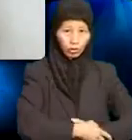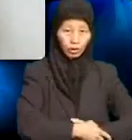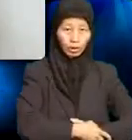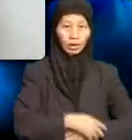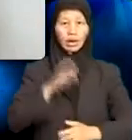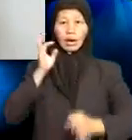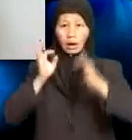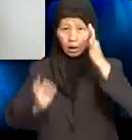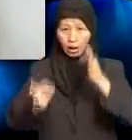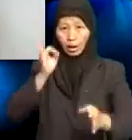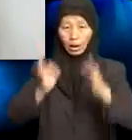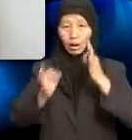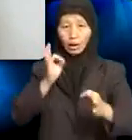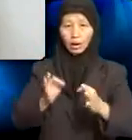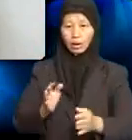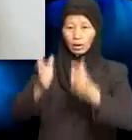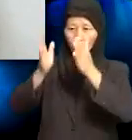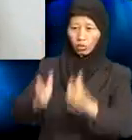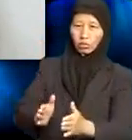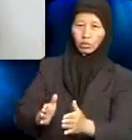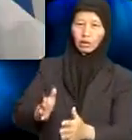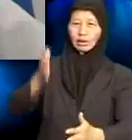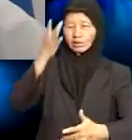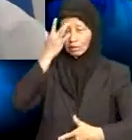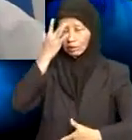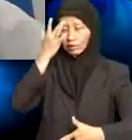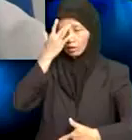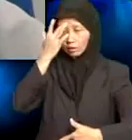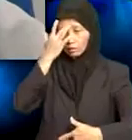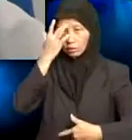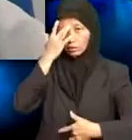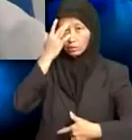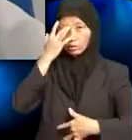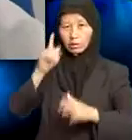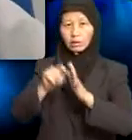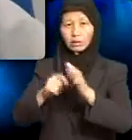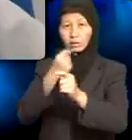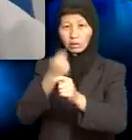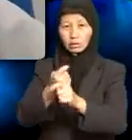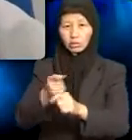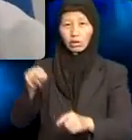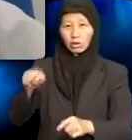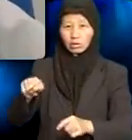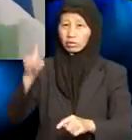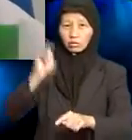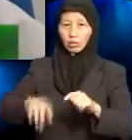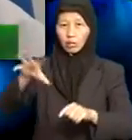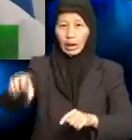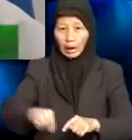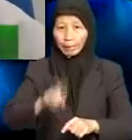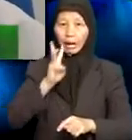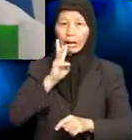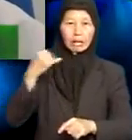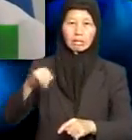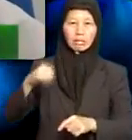apabila seseorang itu dalam keadaan mengalami penyakit-penyakit tertentu, beliau mungkin tidak boleh mengambil wuduk dengan